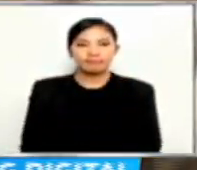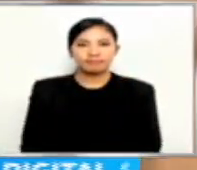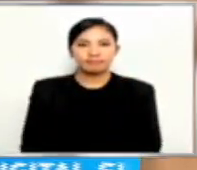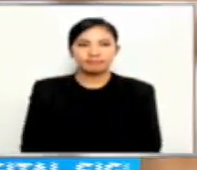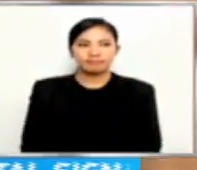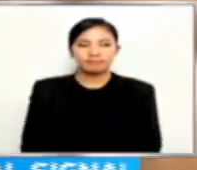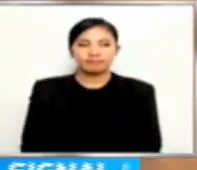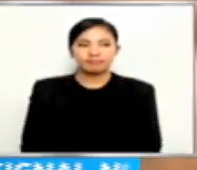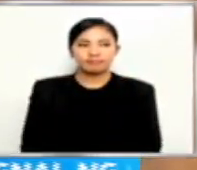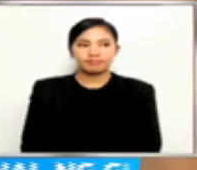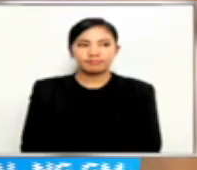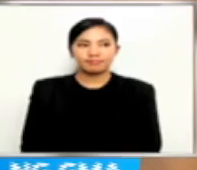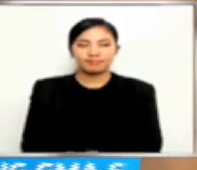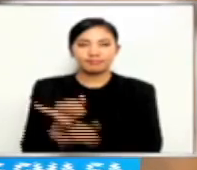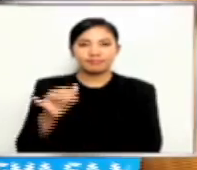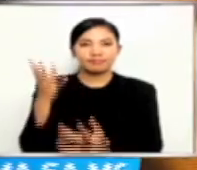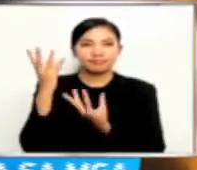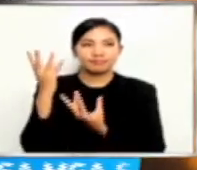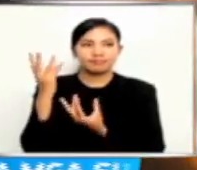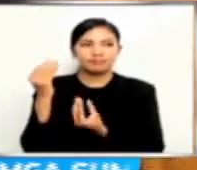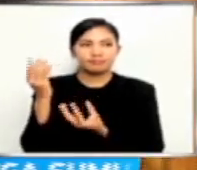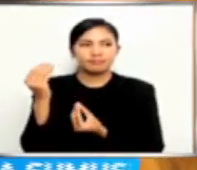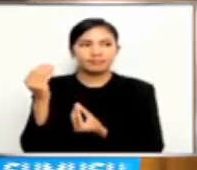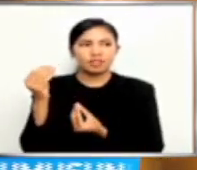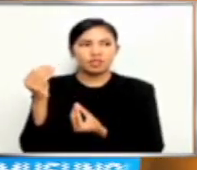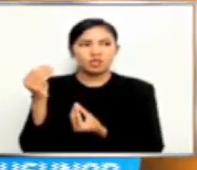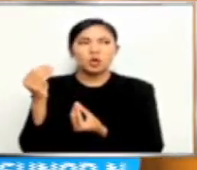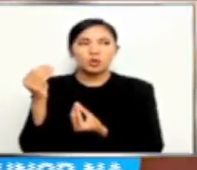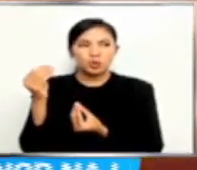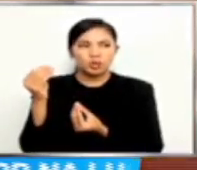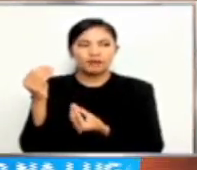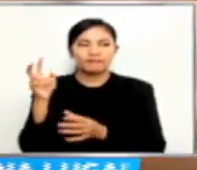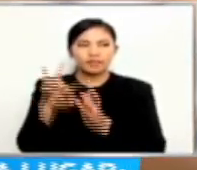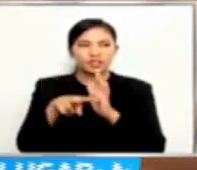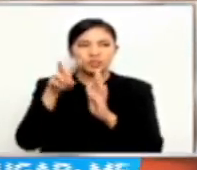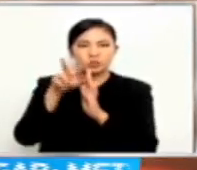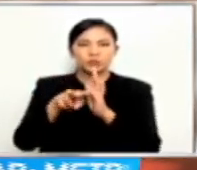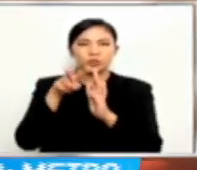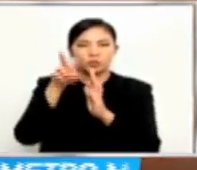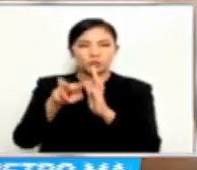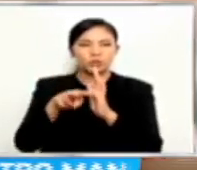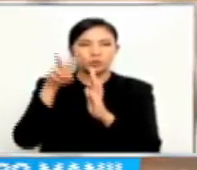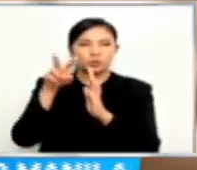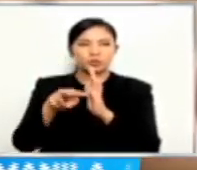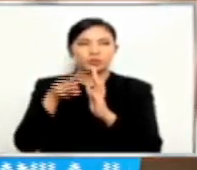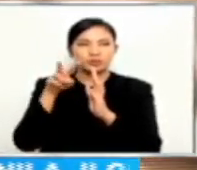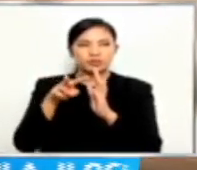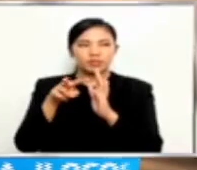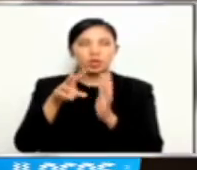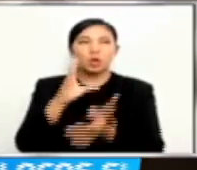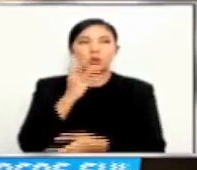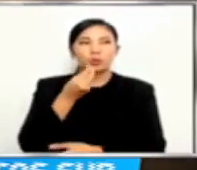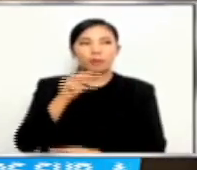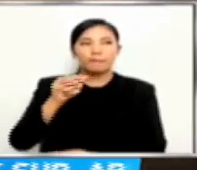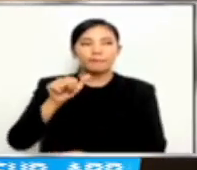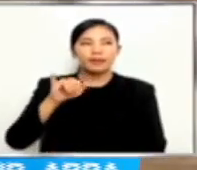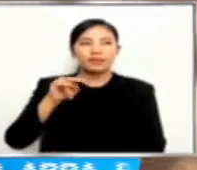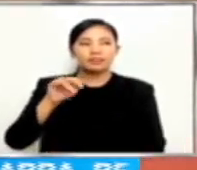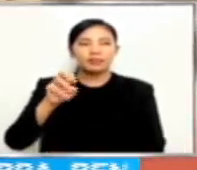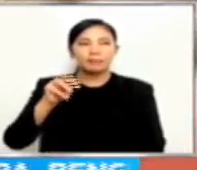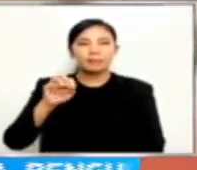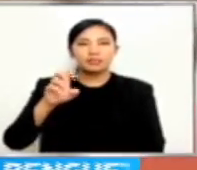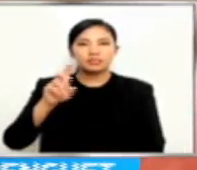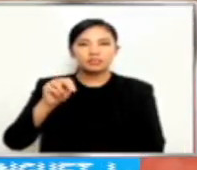Yan ang latest video ng phenomenal star Maine Mendoza na mahigit 300,000 views na sa YouTube. Tampok din dito